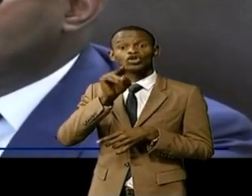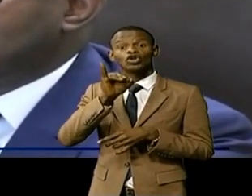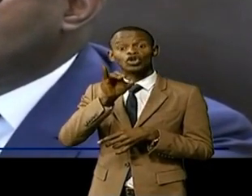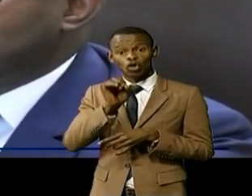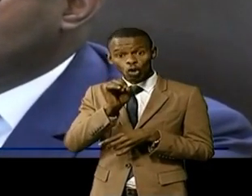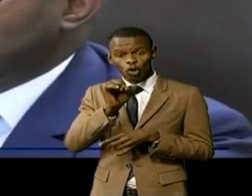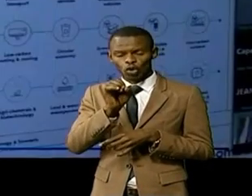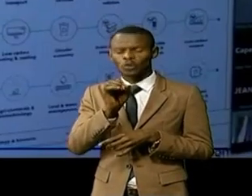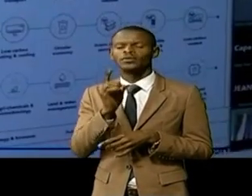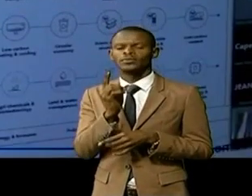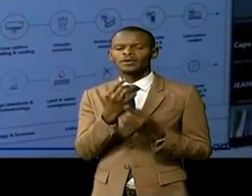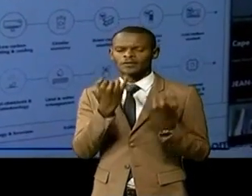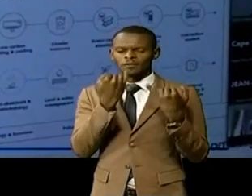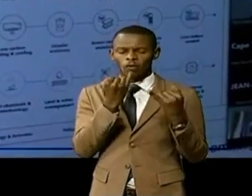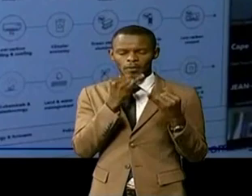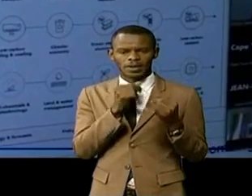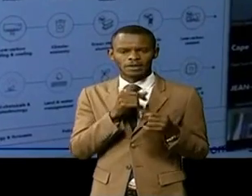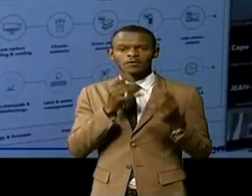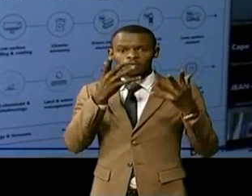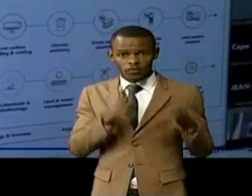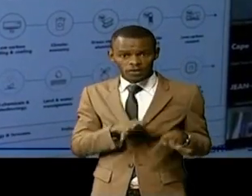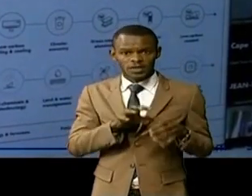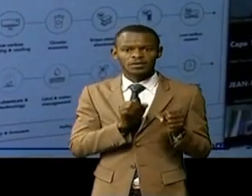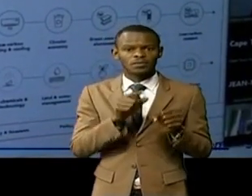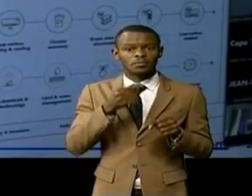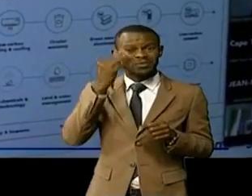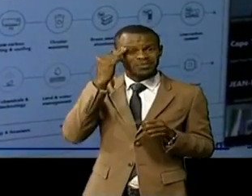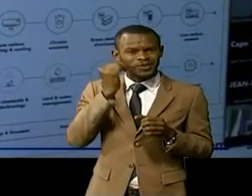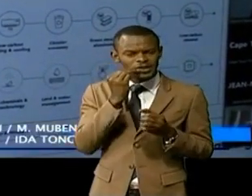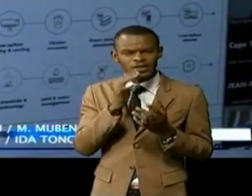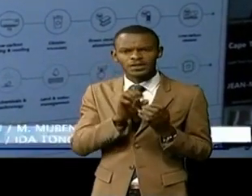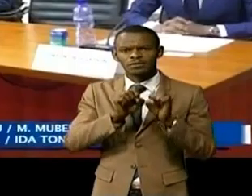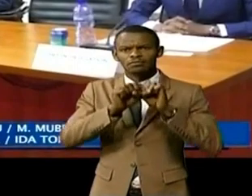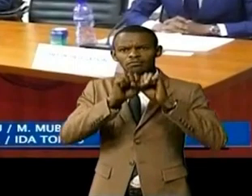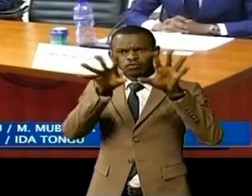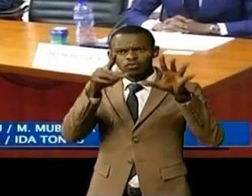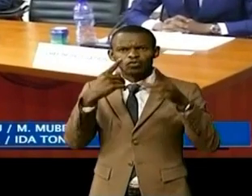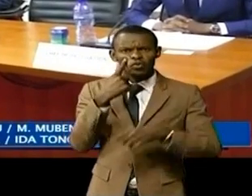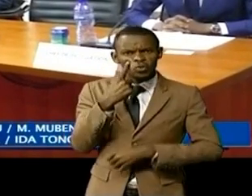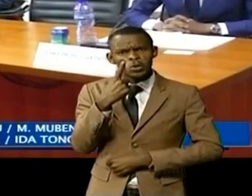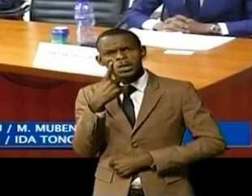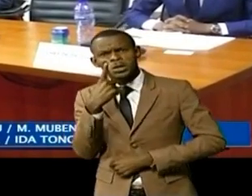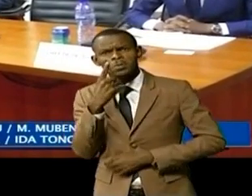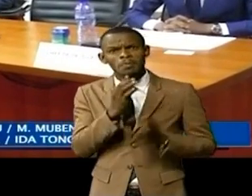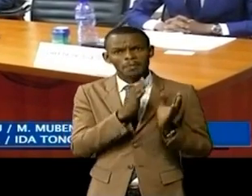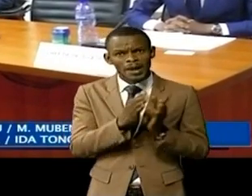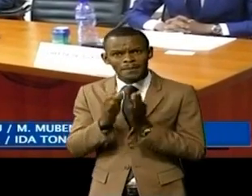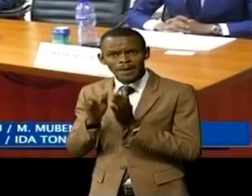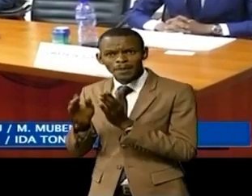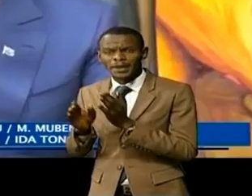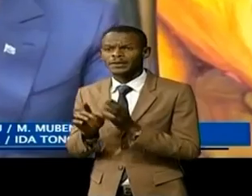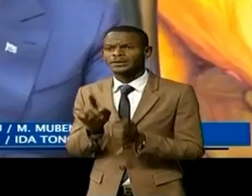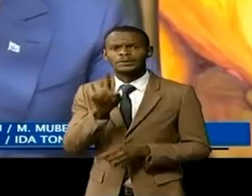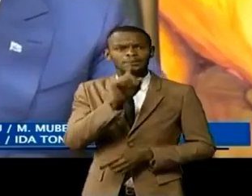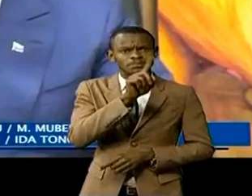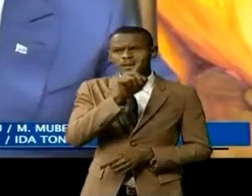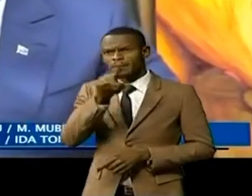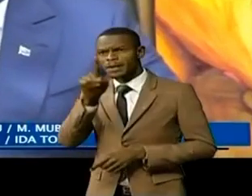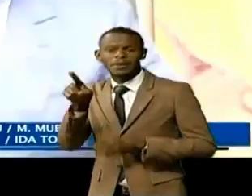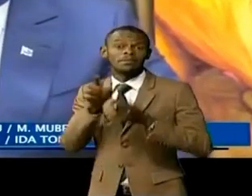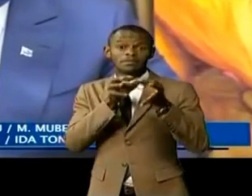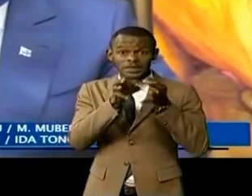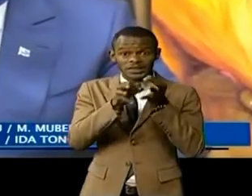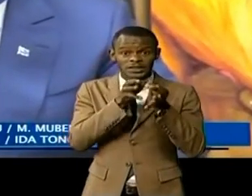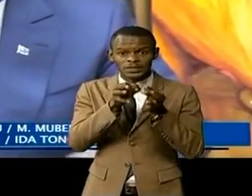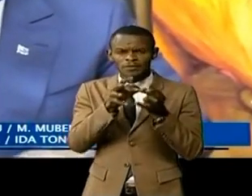par visioconférence la présentation de l'étude réalisée par Bloomberg. Cette grande rencontre d'affaires se tiendra le 24